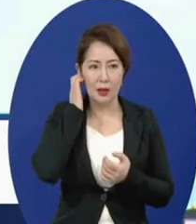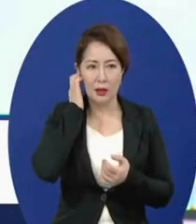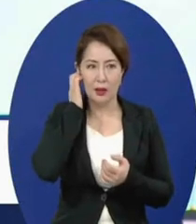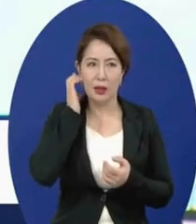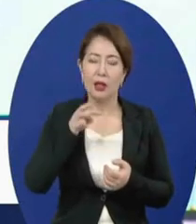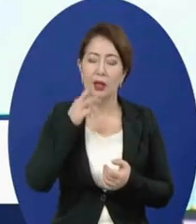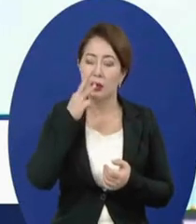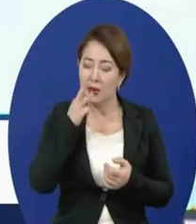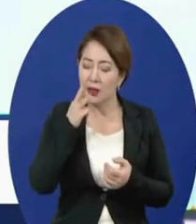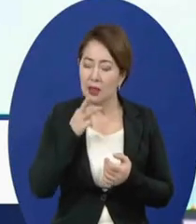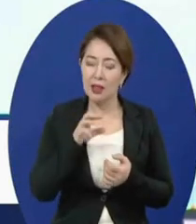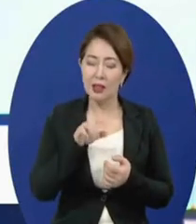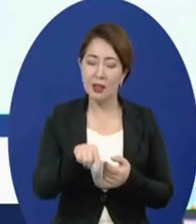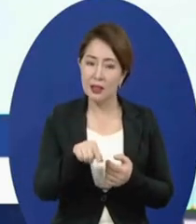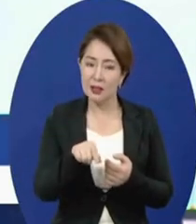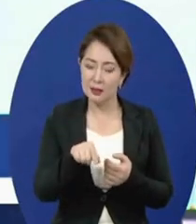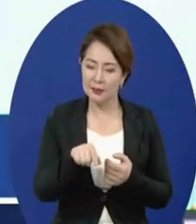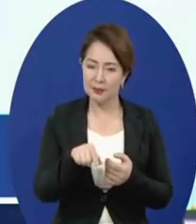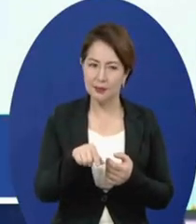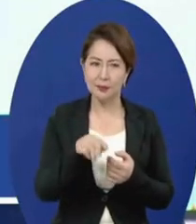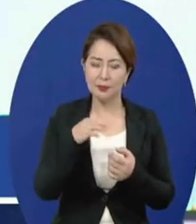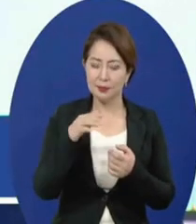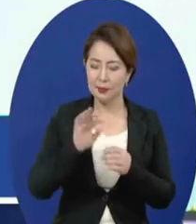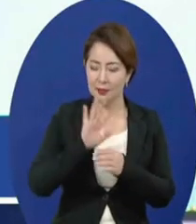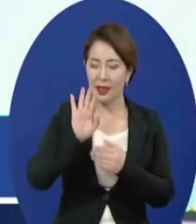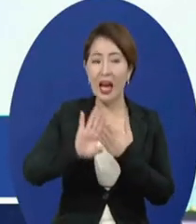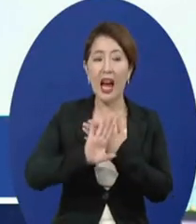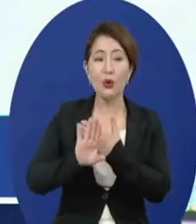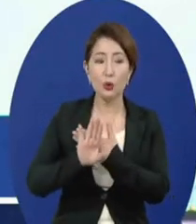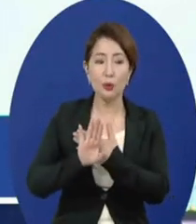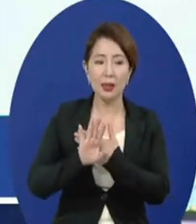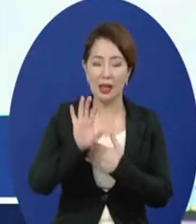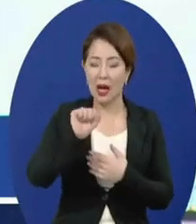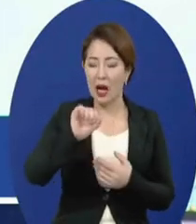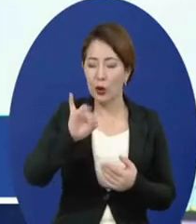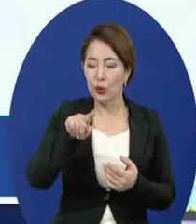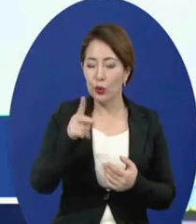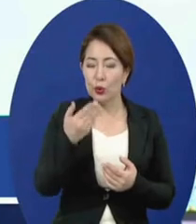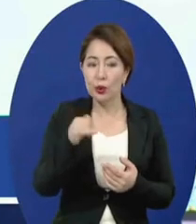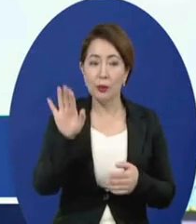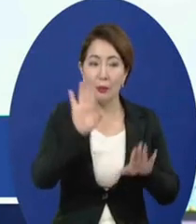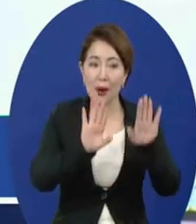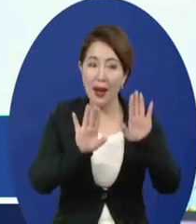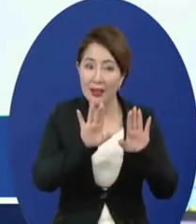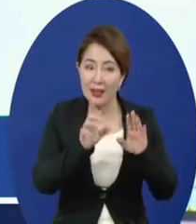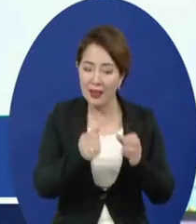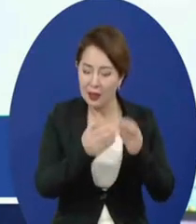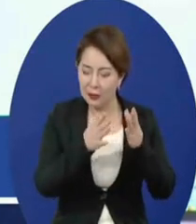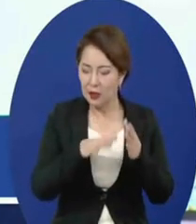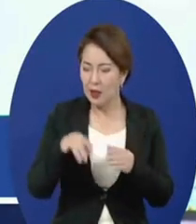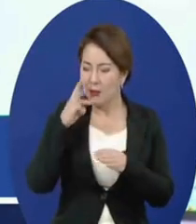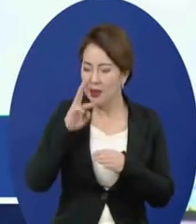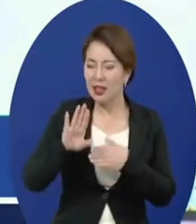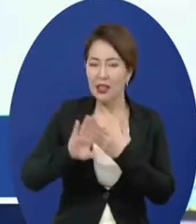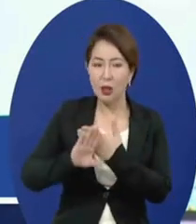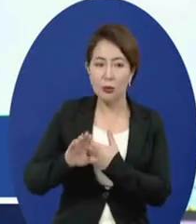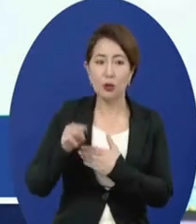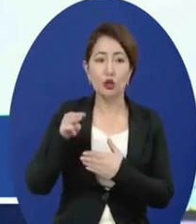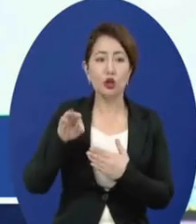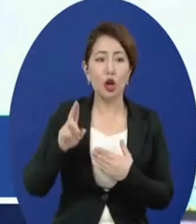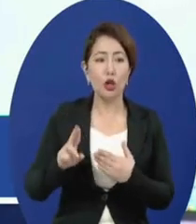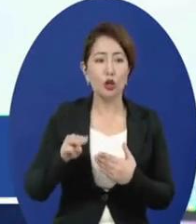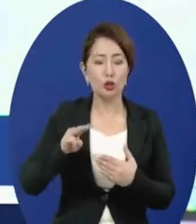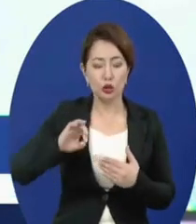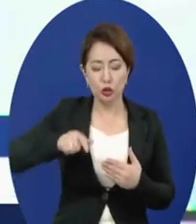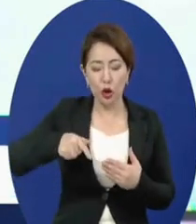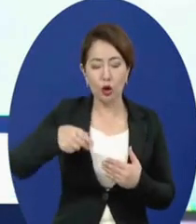маш чухал асуудал байгаа. Хамгийн түрүүнд бид нар мэдээллийн аюулгүйдлийн тогтолцоо гаргах хэрэгтэй. Тогтолцоог бий болгох хэрэгтэй. Энгийн тулд